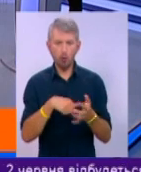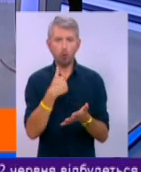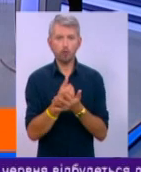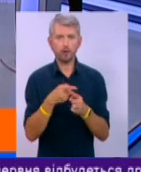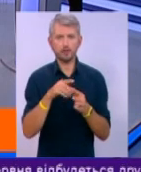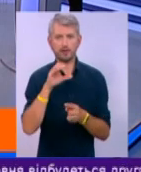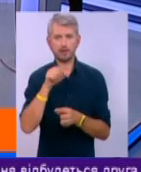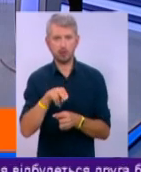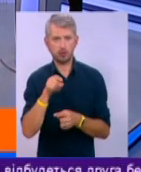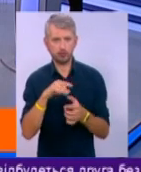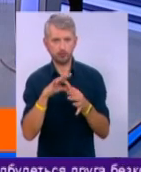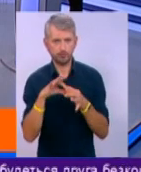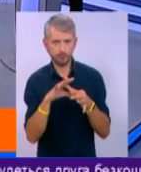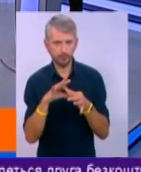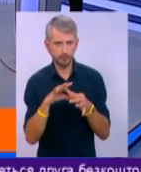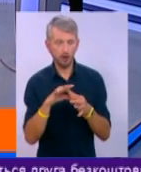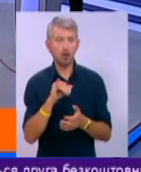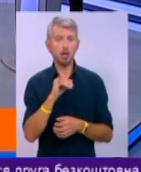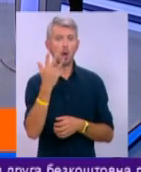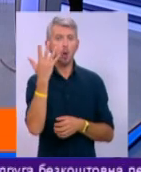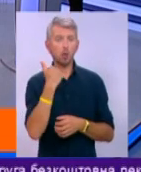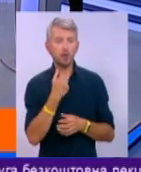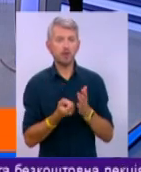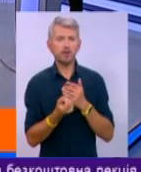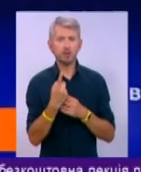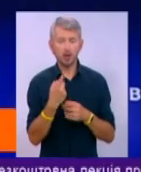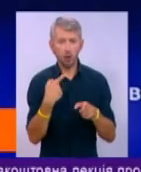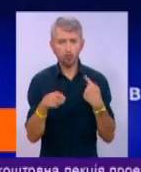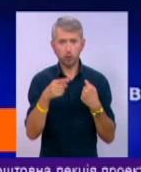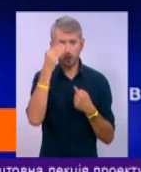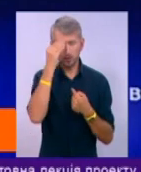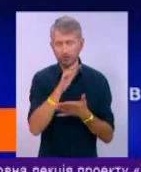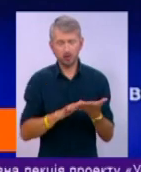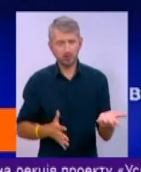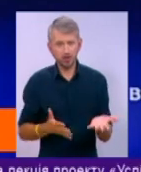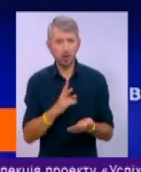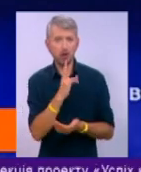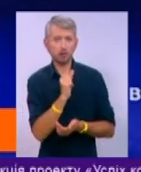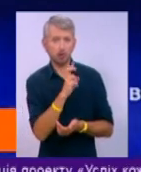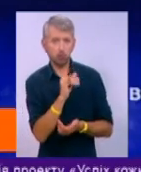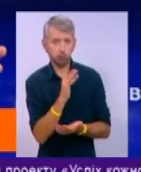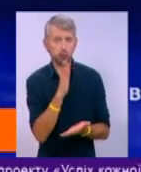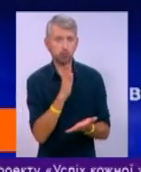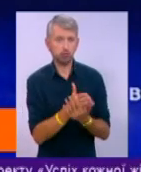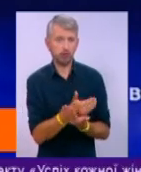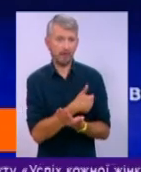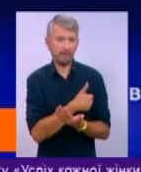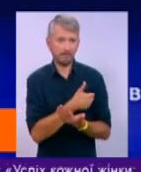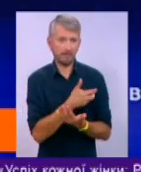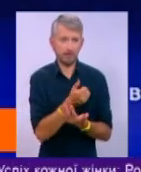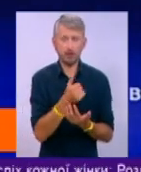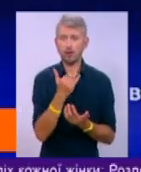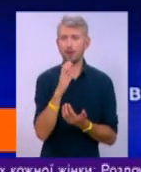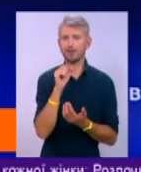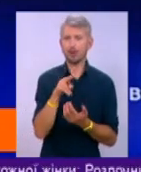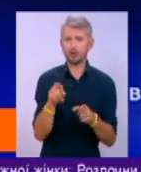це САП у цій связці. І коли виникають протиріччя, ну даруйте, у НАБУ є схильність, і зараз також у САП